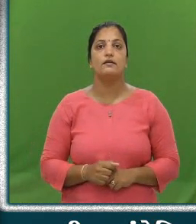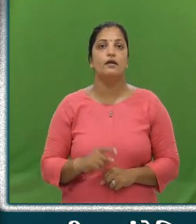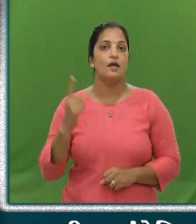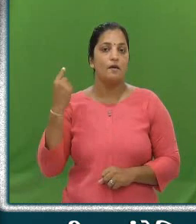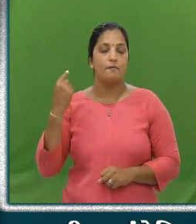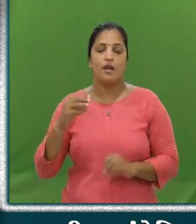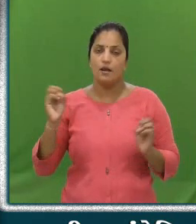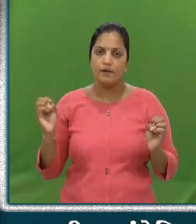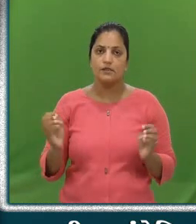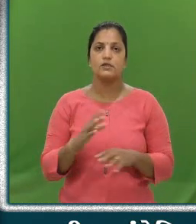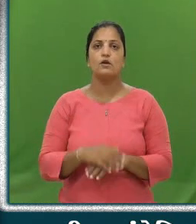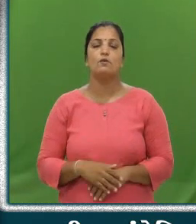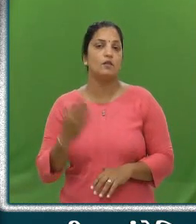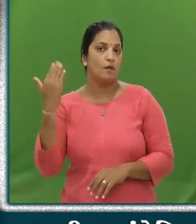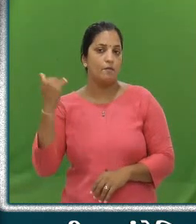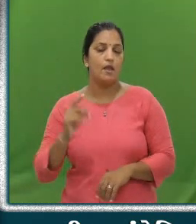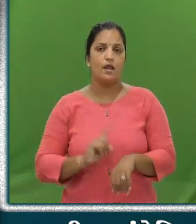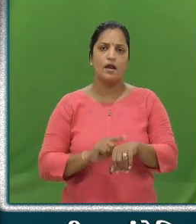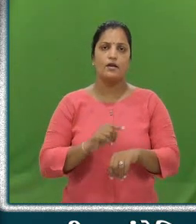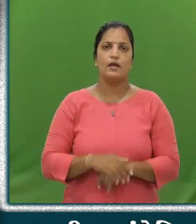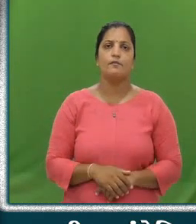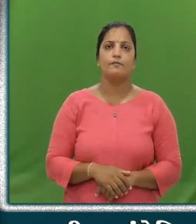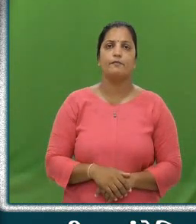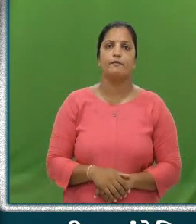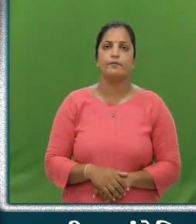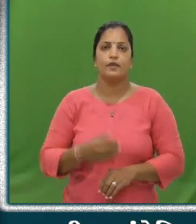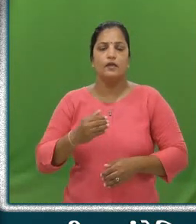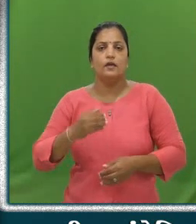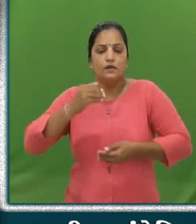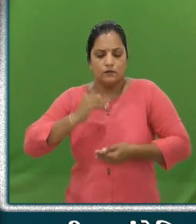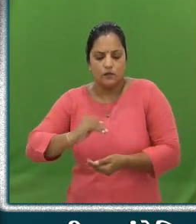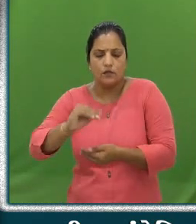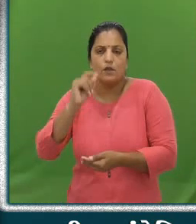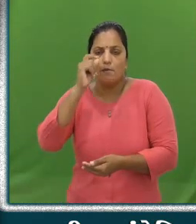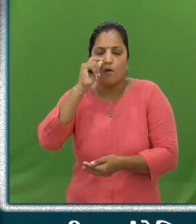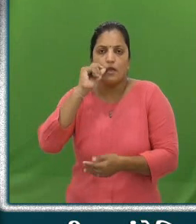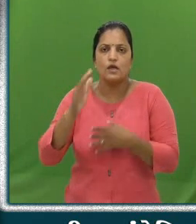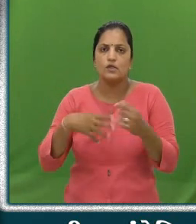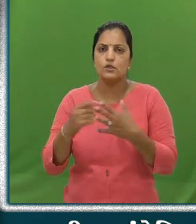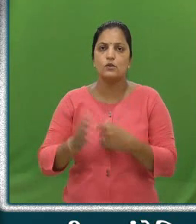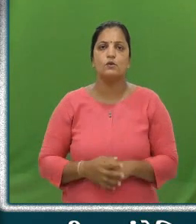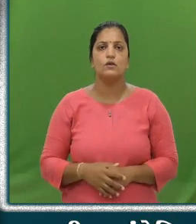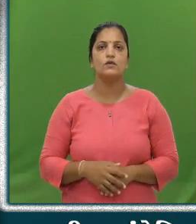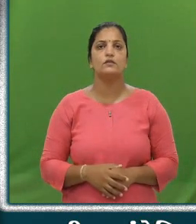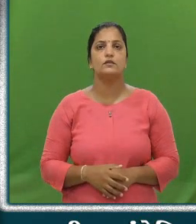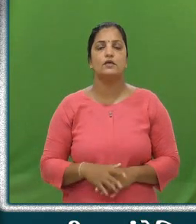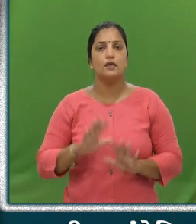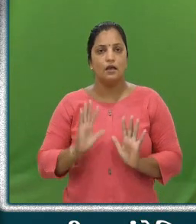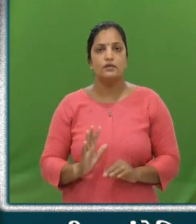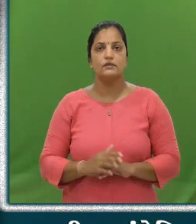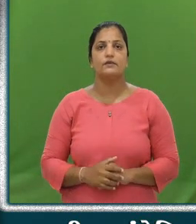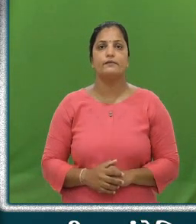એક પહેલા શરૂઆતની અંદર અગાઉના સમયની અંદર કે સંતતિ નર થશે કે માદા તે માટે જે કહેવામાં આવે